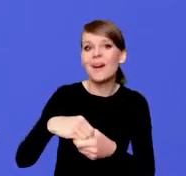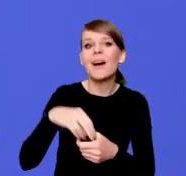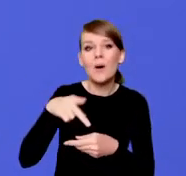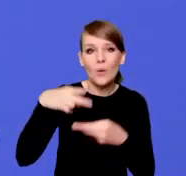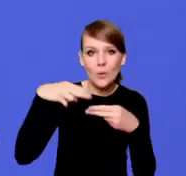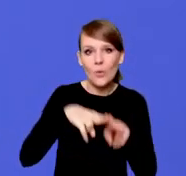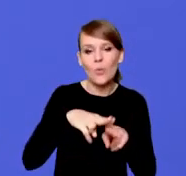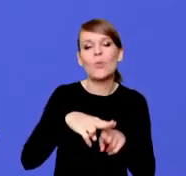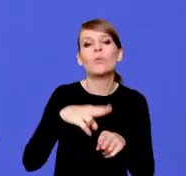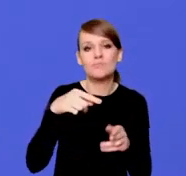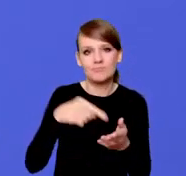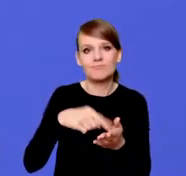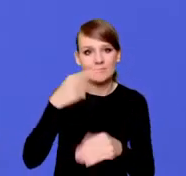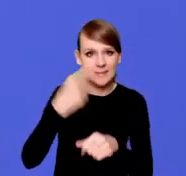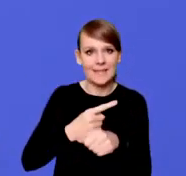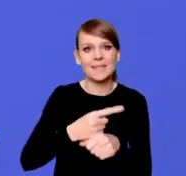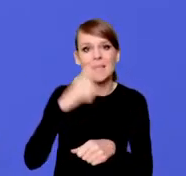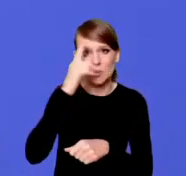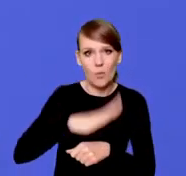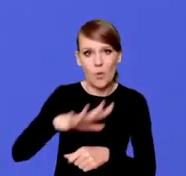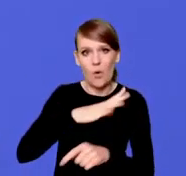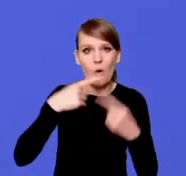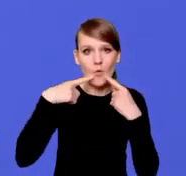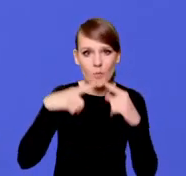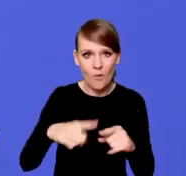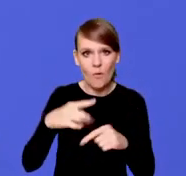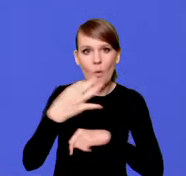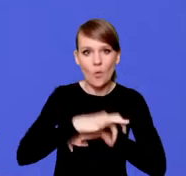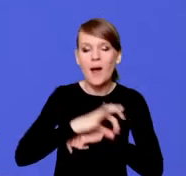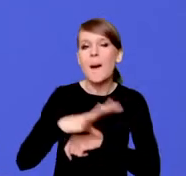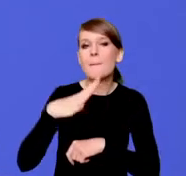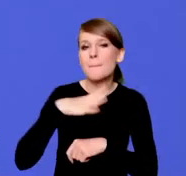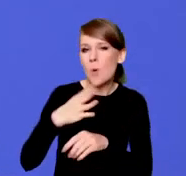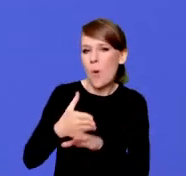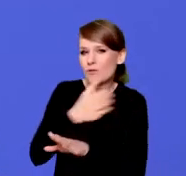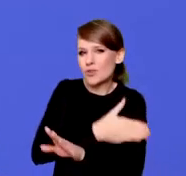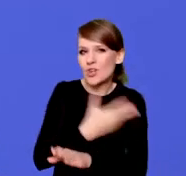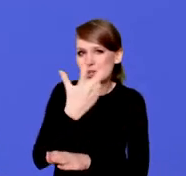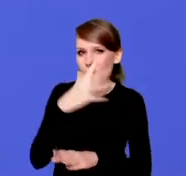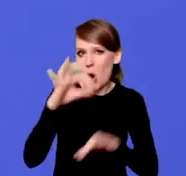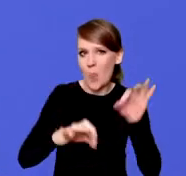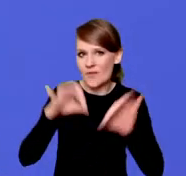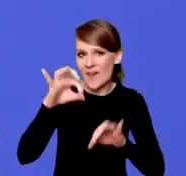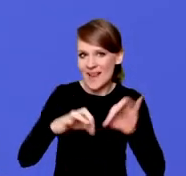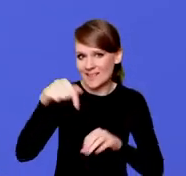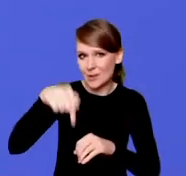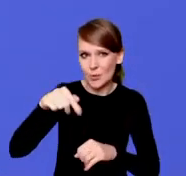odpowiedzialności uczelni podczas trzech konferencji, które były organizowane przez nasze ministerstwo.